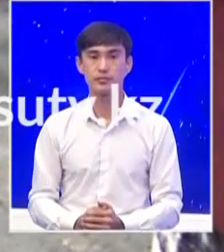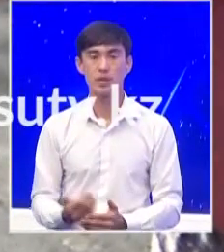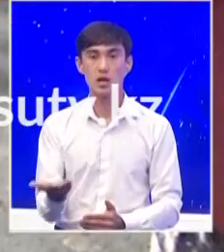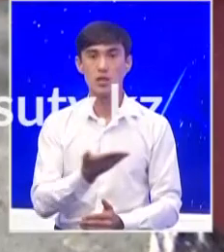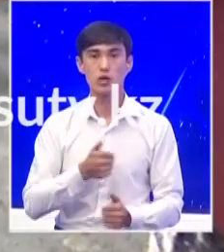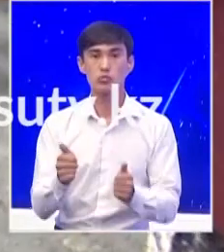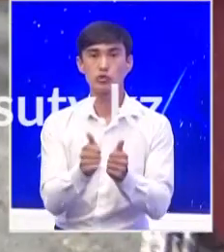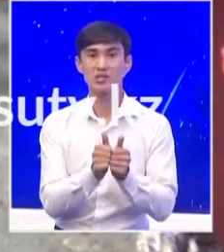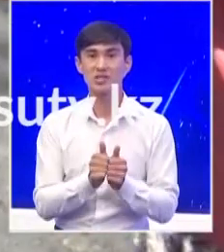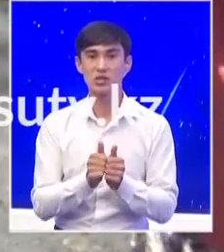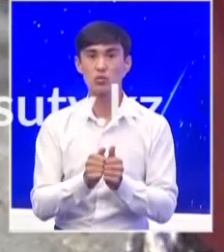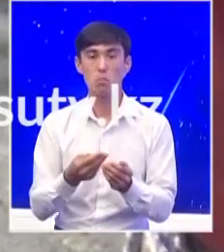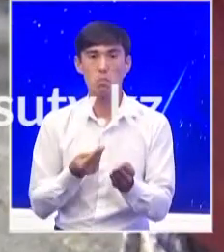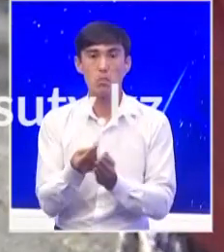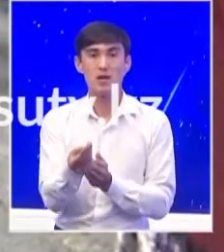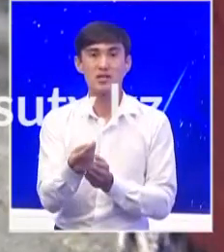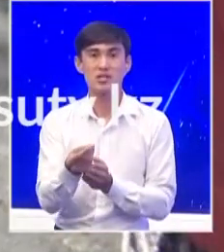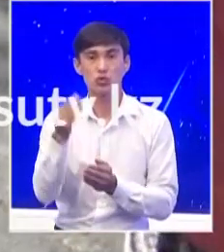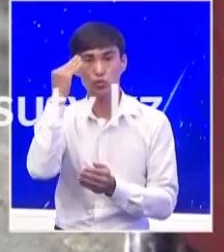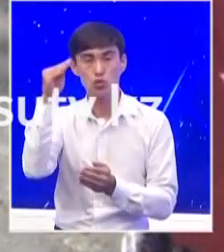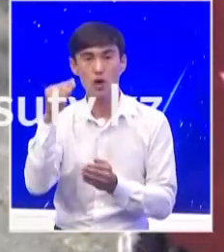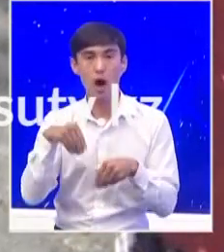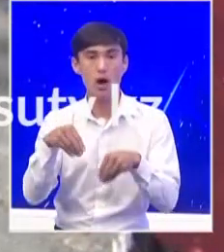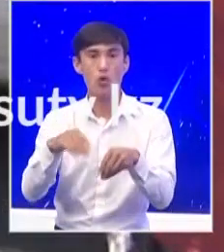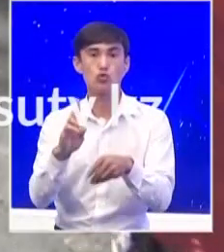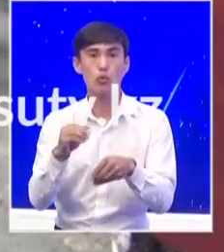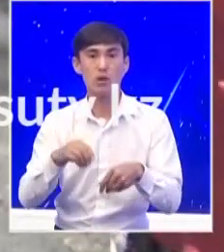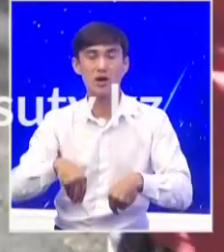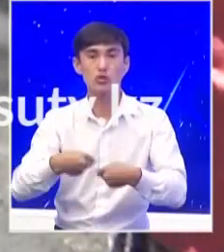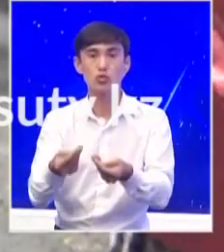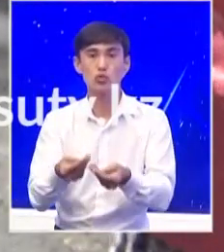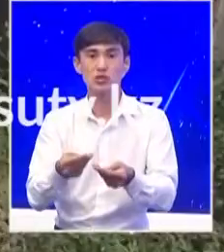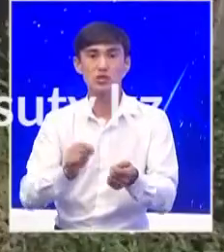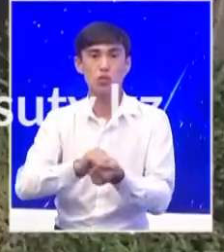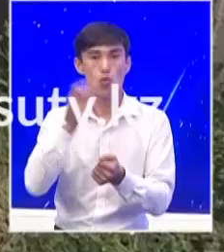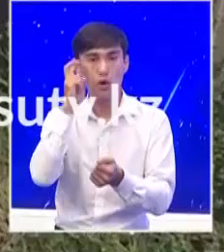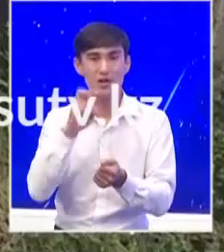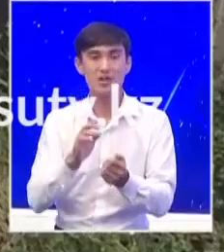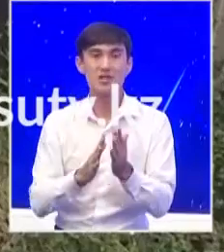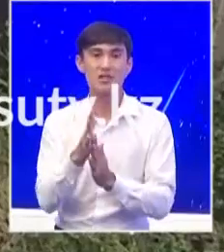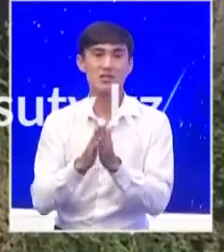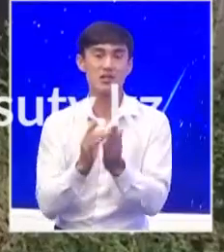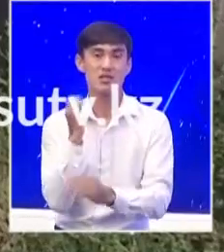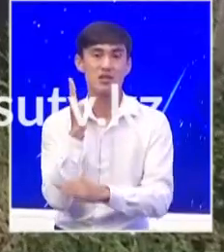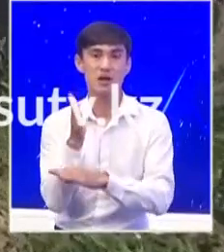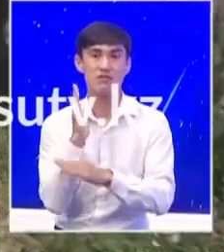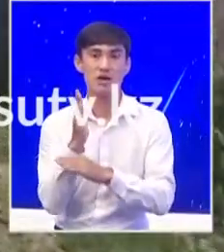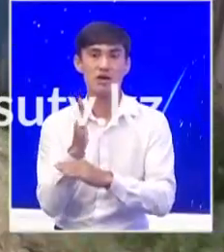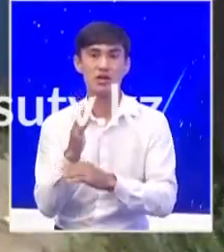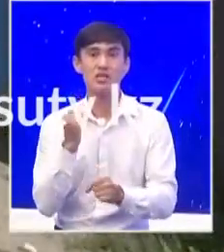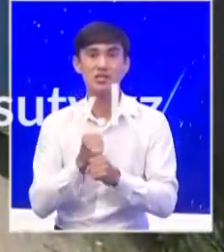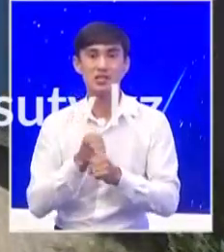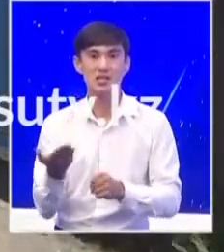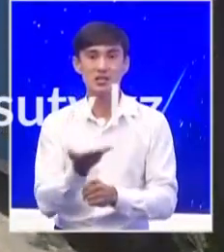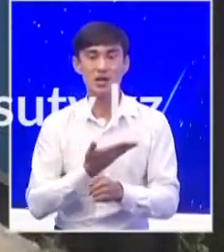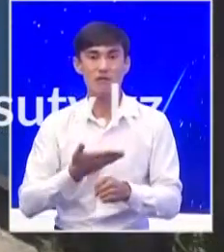Нашему соседу пришлось заплатить за чей-то огород, чтобы разгрузить уголь, дрова и сено. Сделайте нам возможность